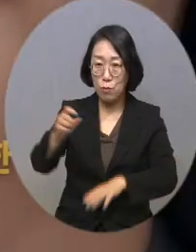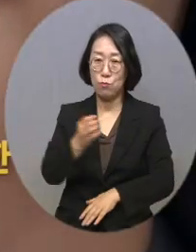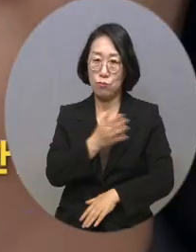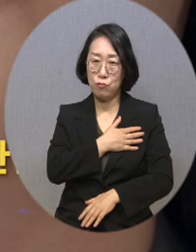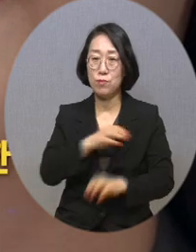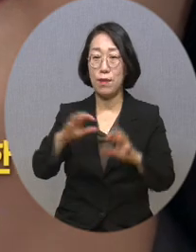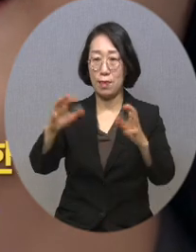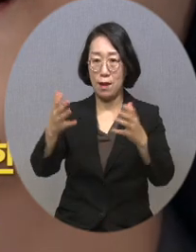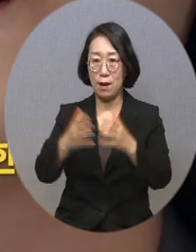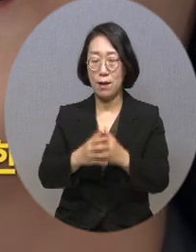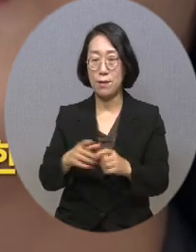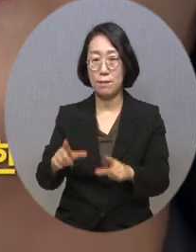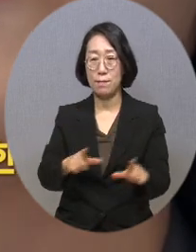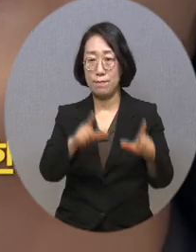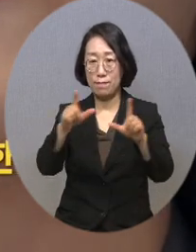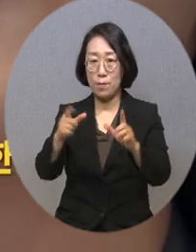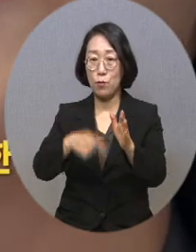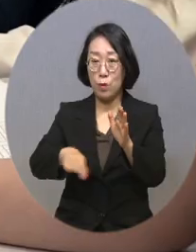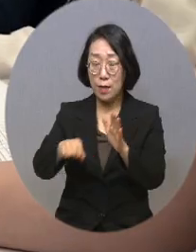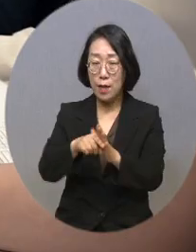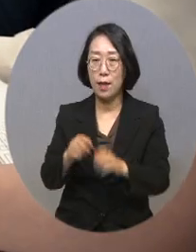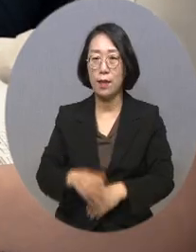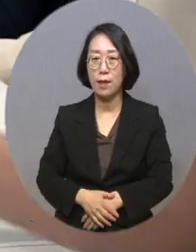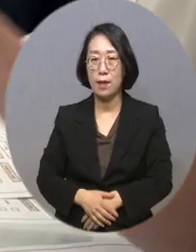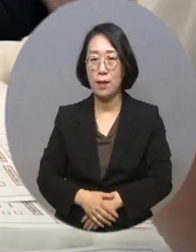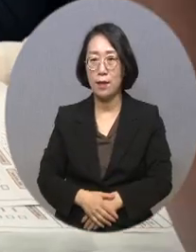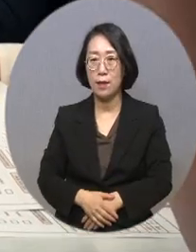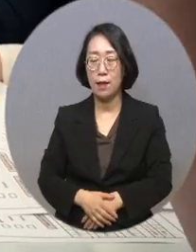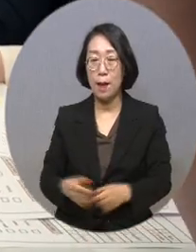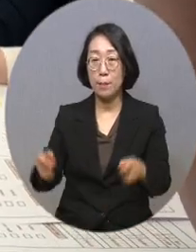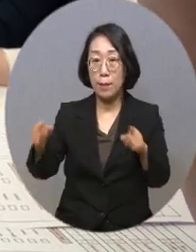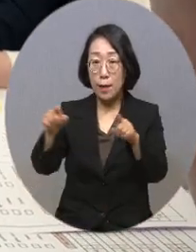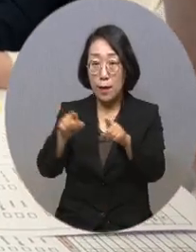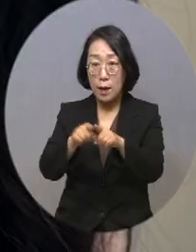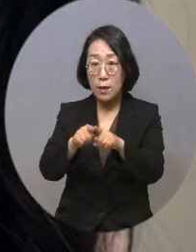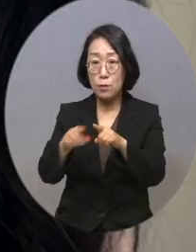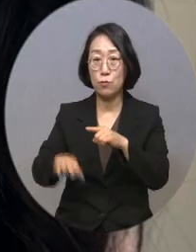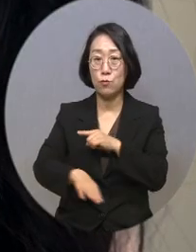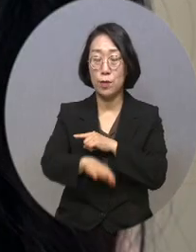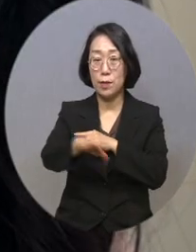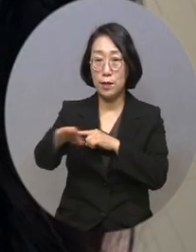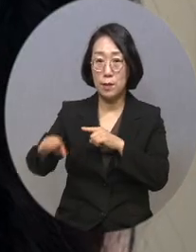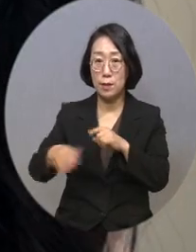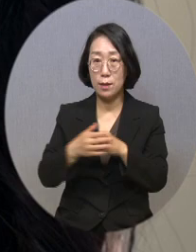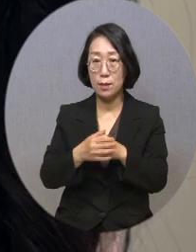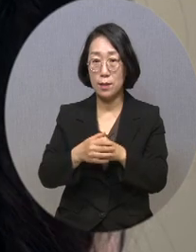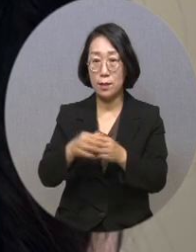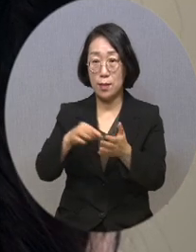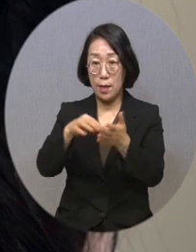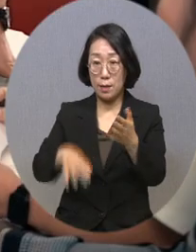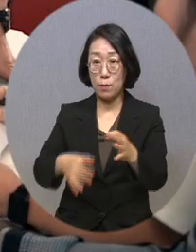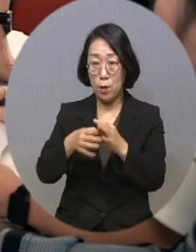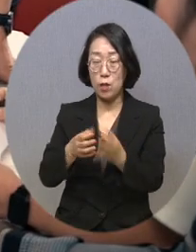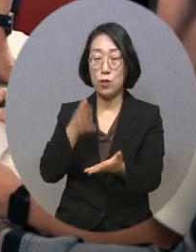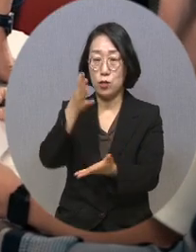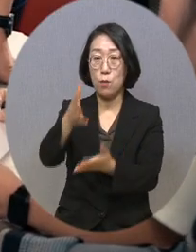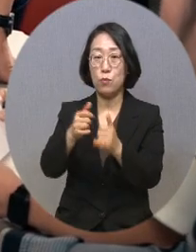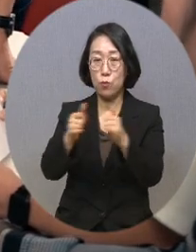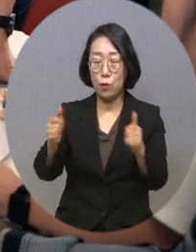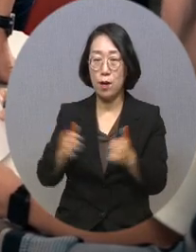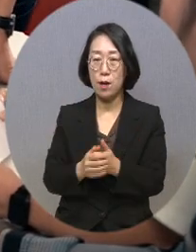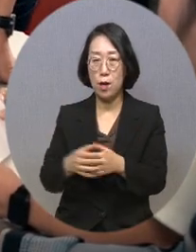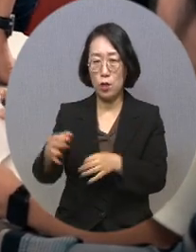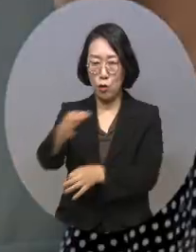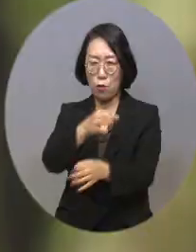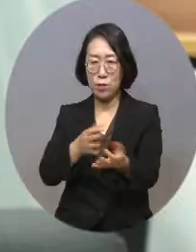국민의 삶이 행복한 대한민국을 위해 국민 곁에 함께하는 우리는 유일한 조세 전문가이자 든든한